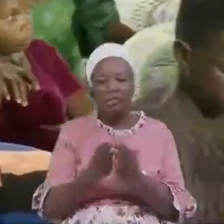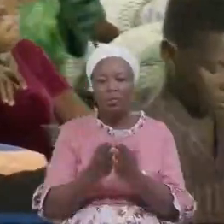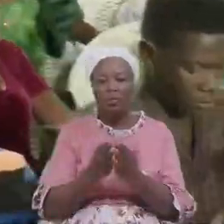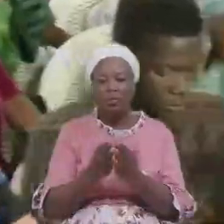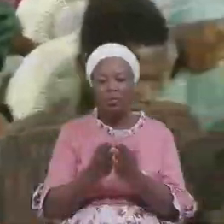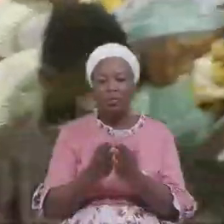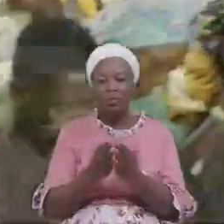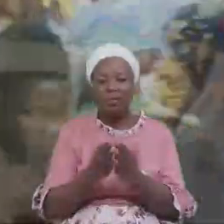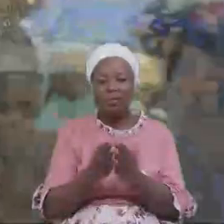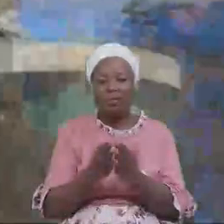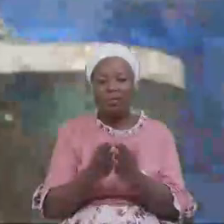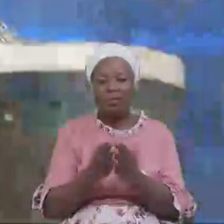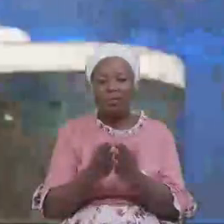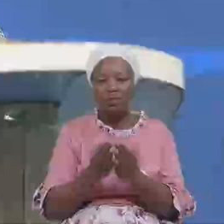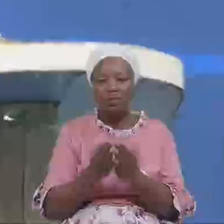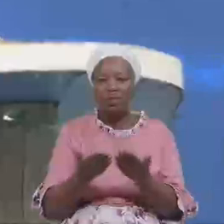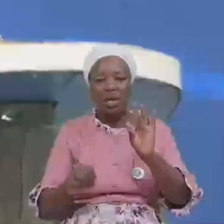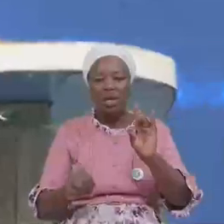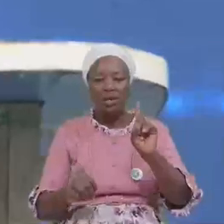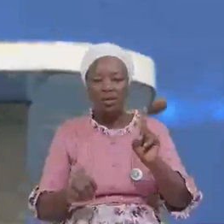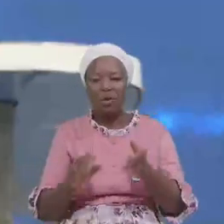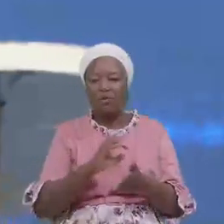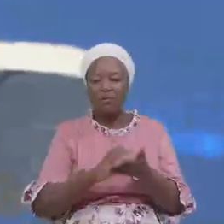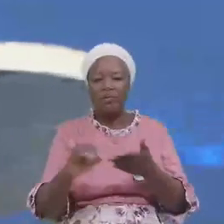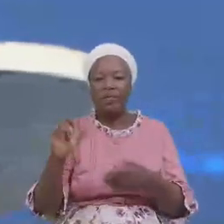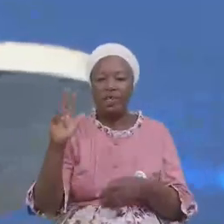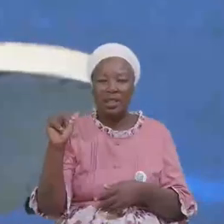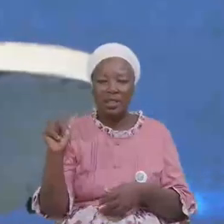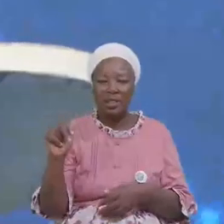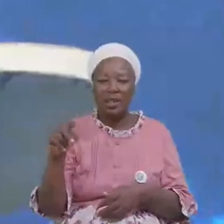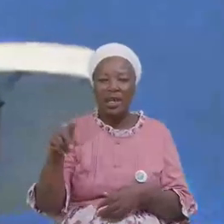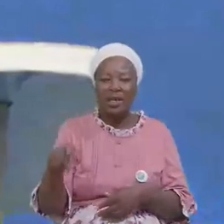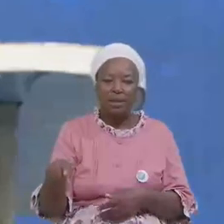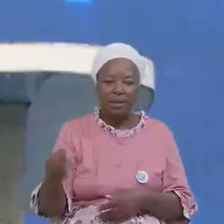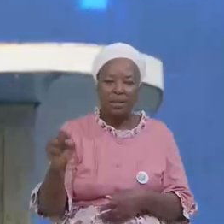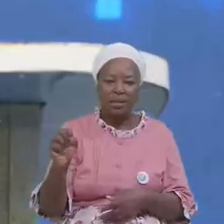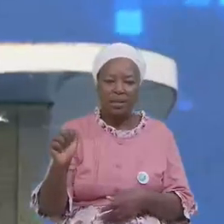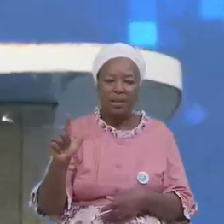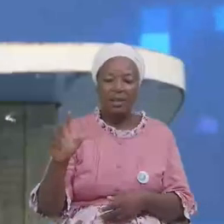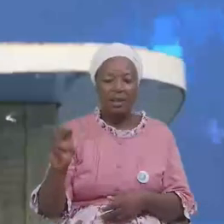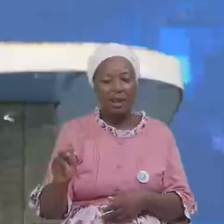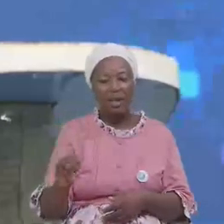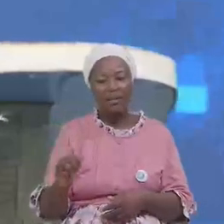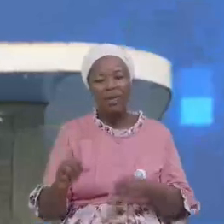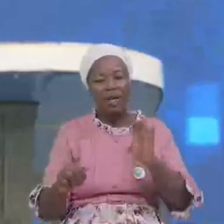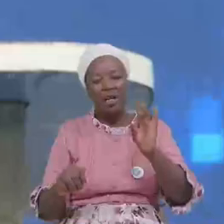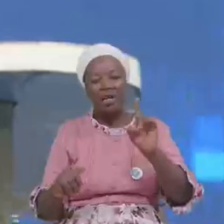Psaume 81, verset 13. Psaume